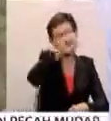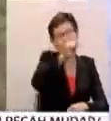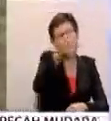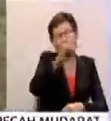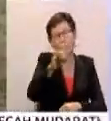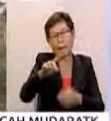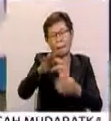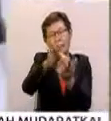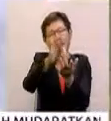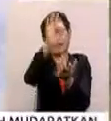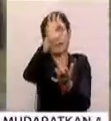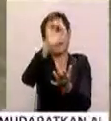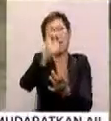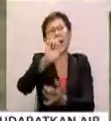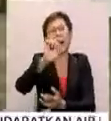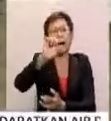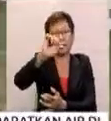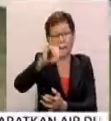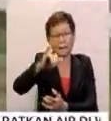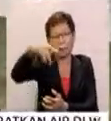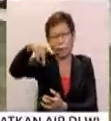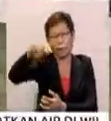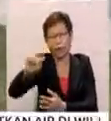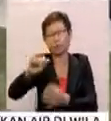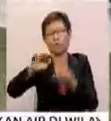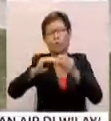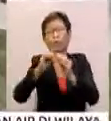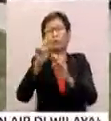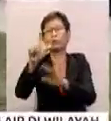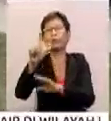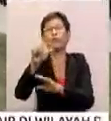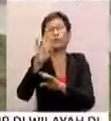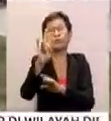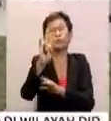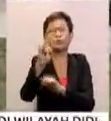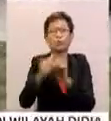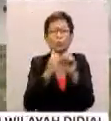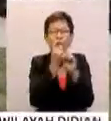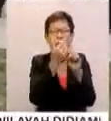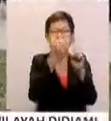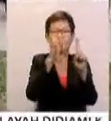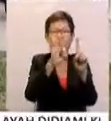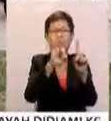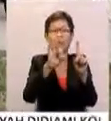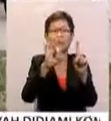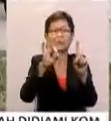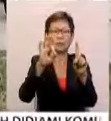dilantik sebagai Yang di-Pertuan Agong ke-7 pada 26 April 1979.